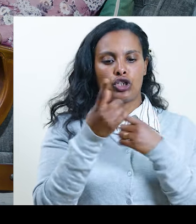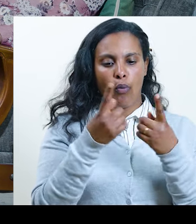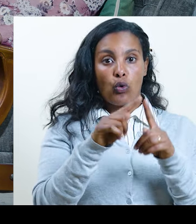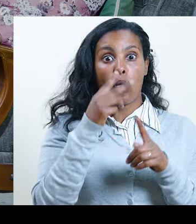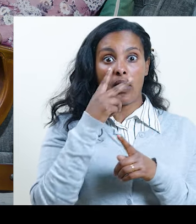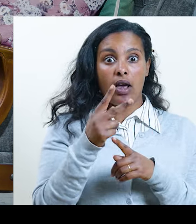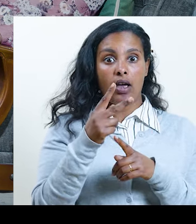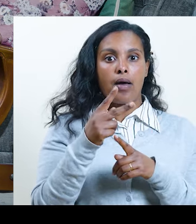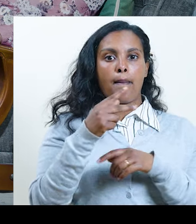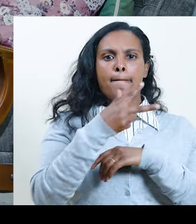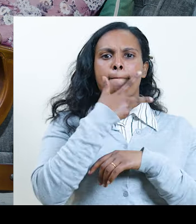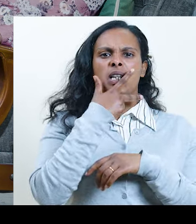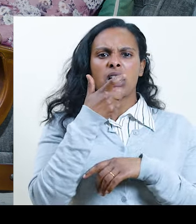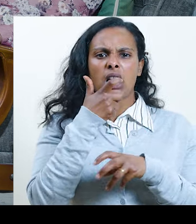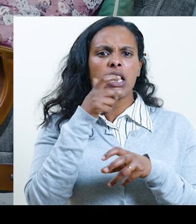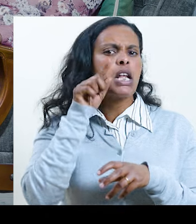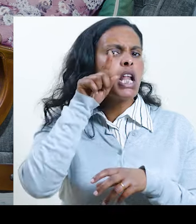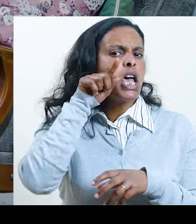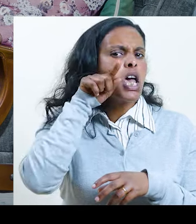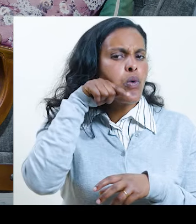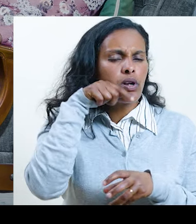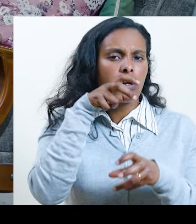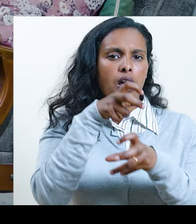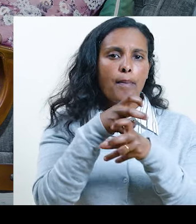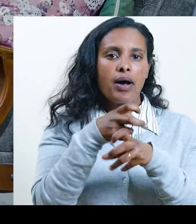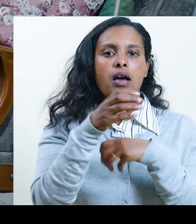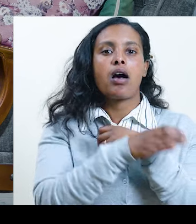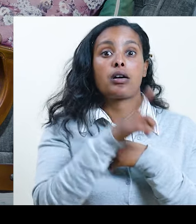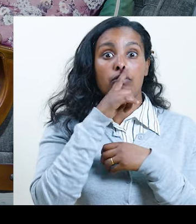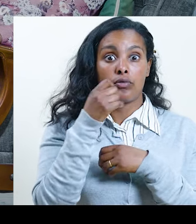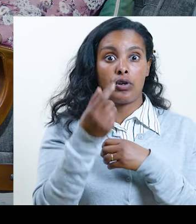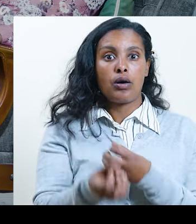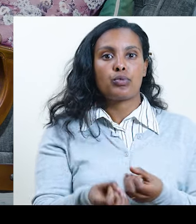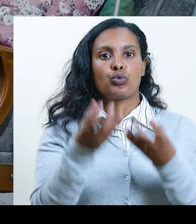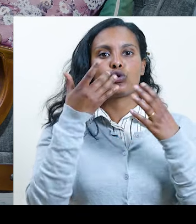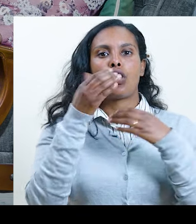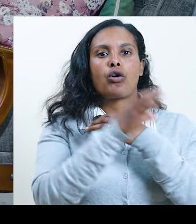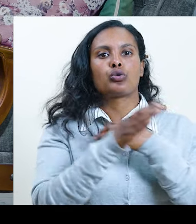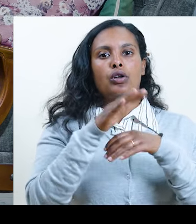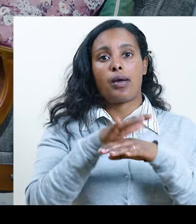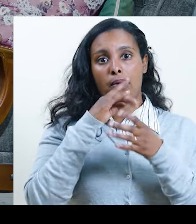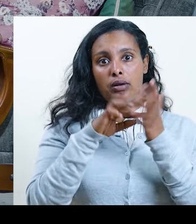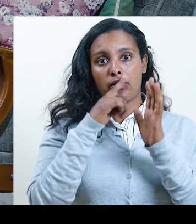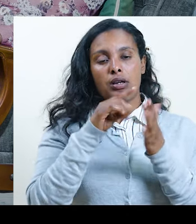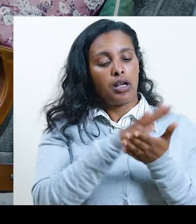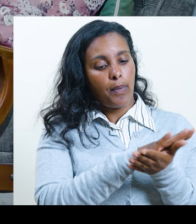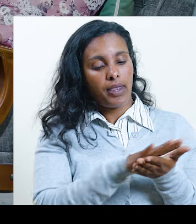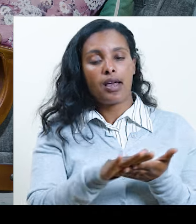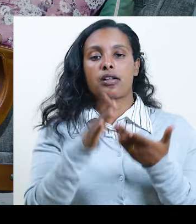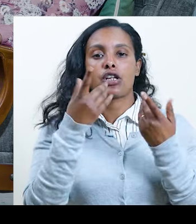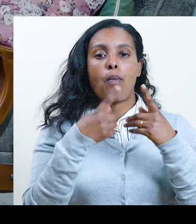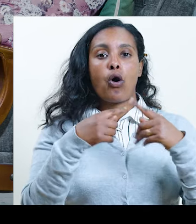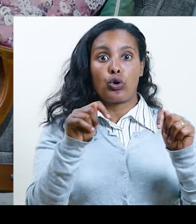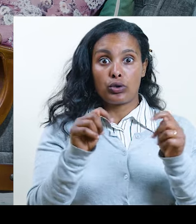ተሞክሮ ብናይ መስረቅ በጣም ነውር የሆነበት ሀገር ነው። ብዙዎች ጋር ስናየው እኔ